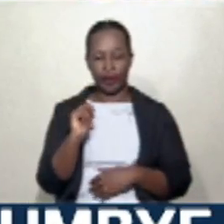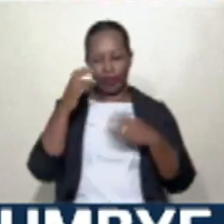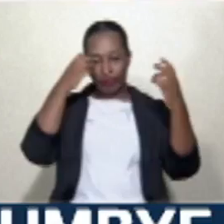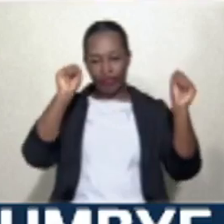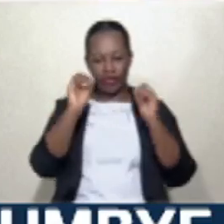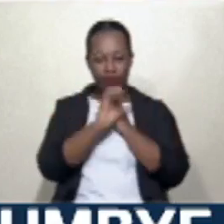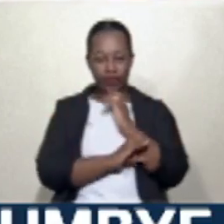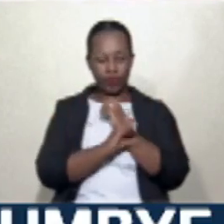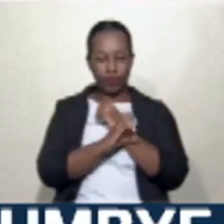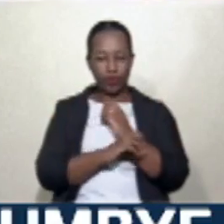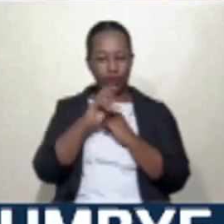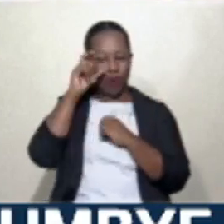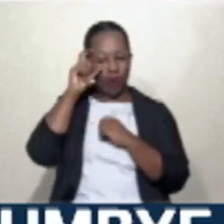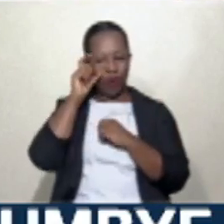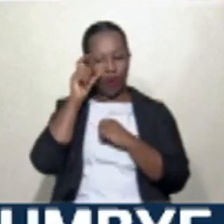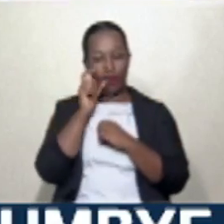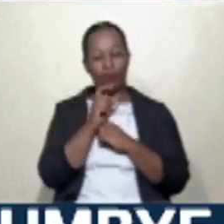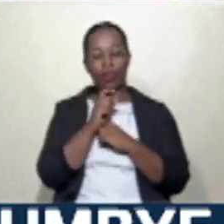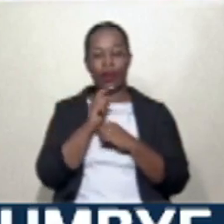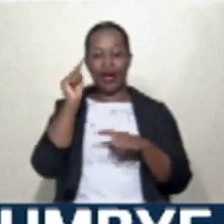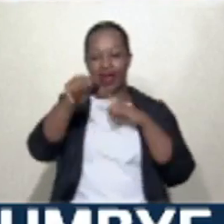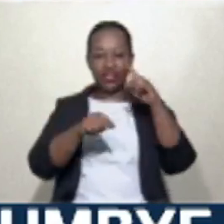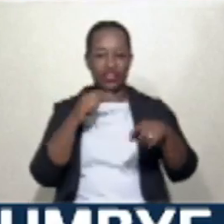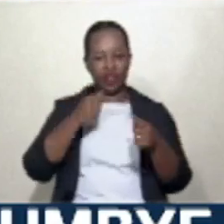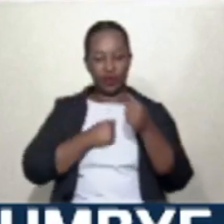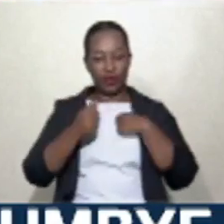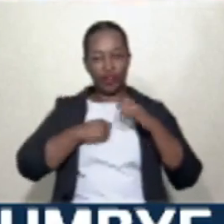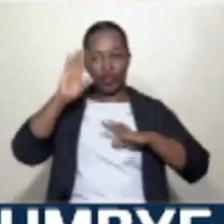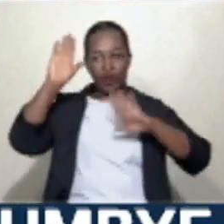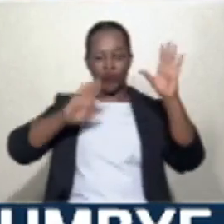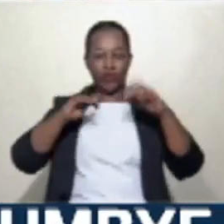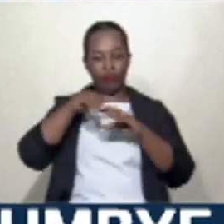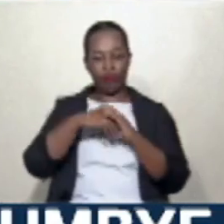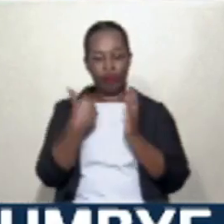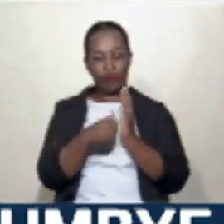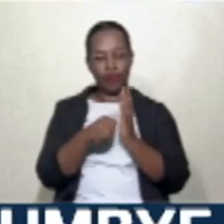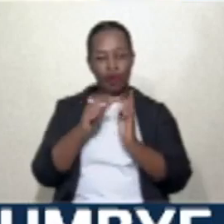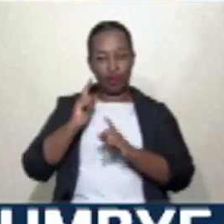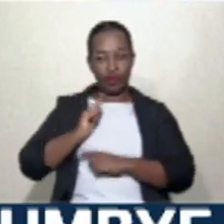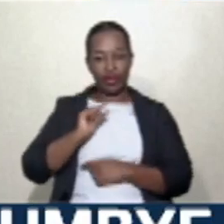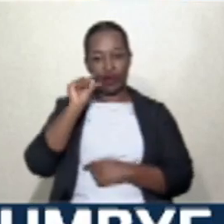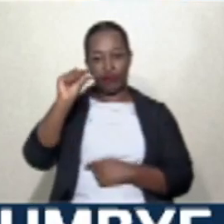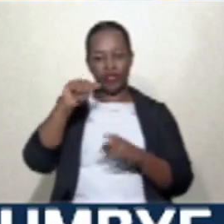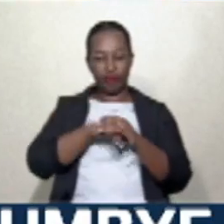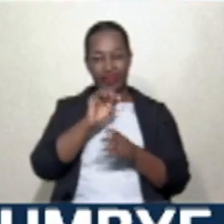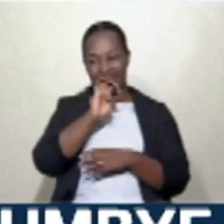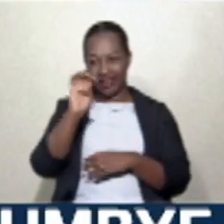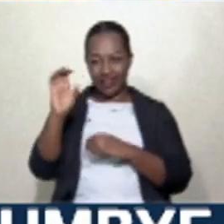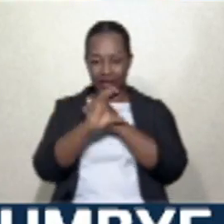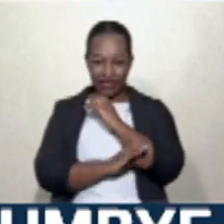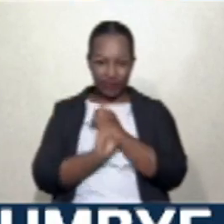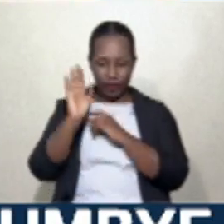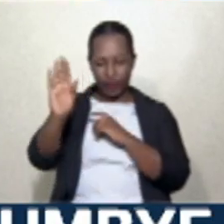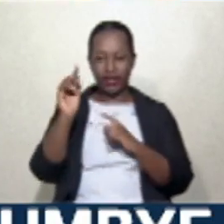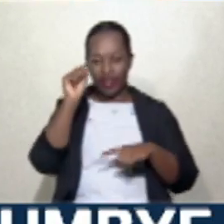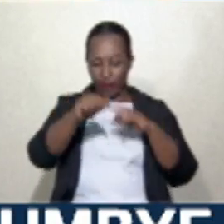Demokarasi ya Congo Antoine Felix Tshisekedi ashinja u Rwanda kugira uruhare mu bibazo by'umutekano muke mu burasirazuba bw'igihugu cye, ibirego u